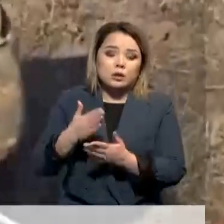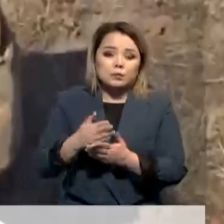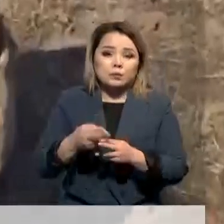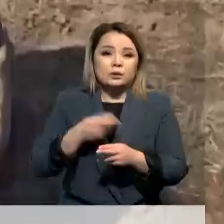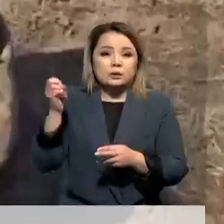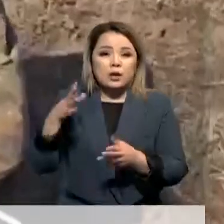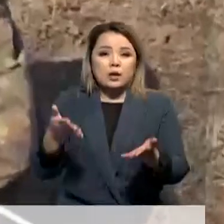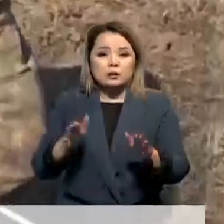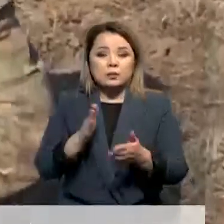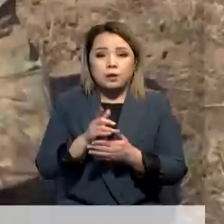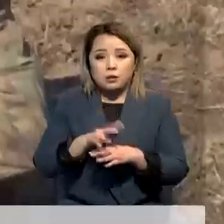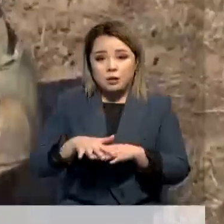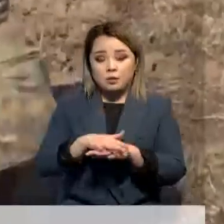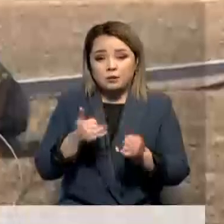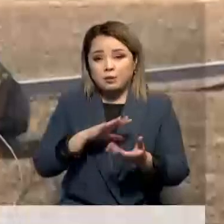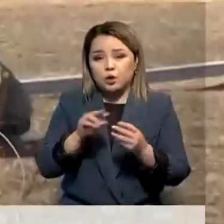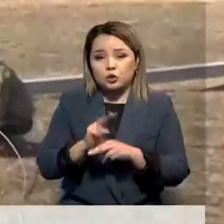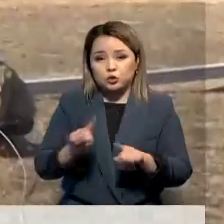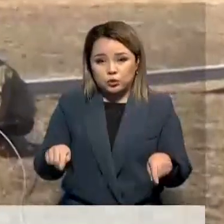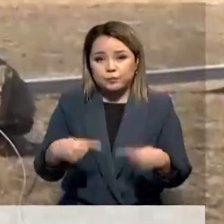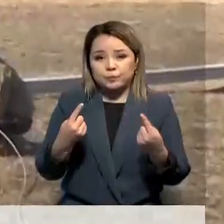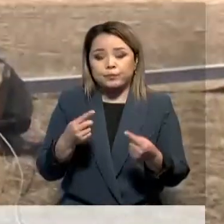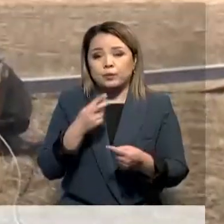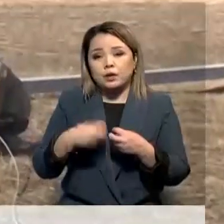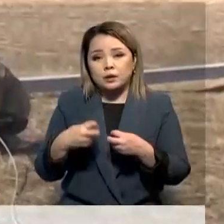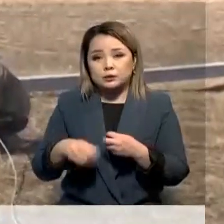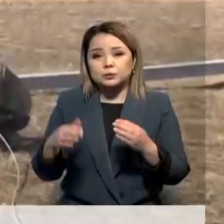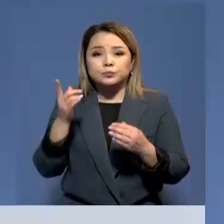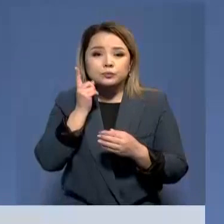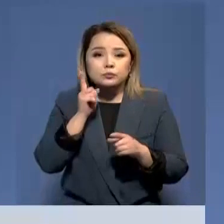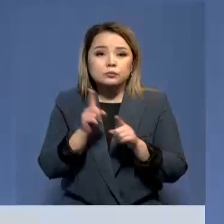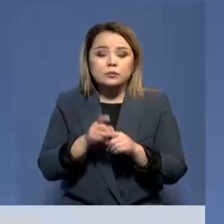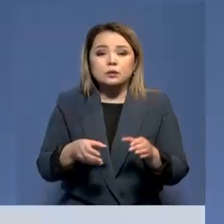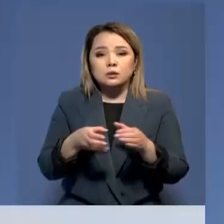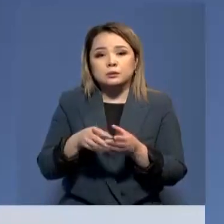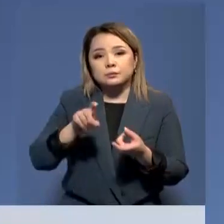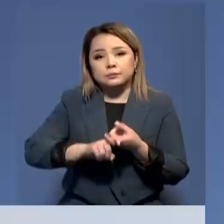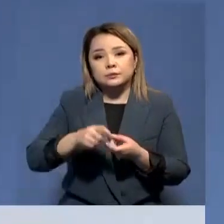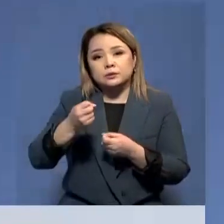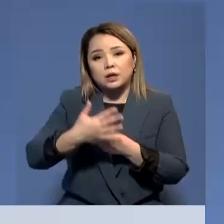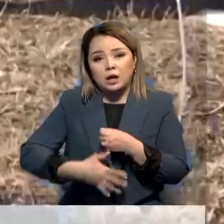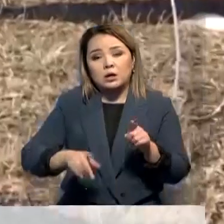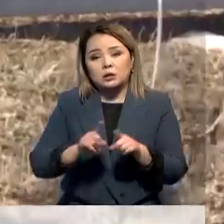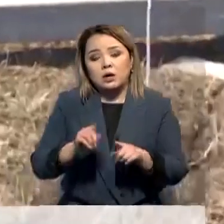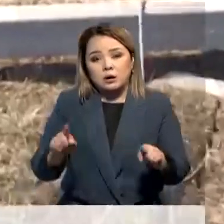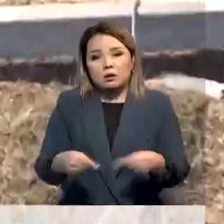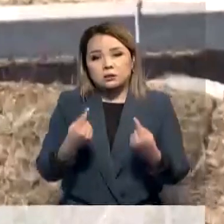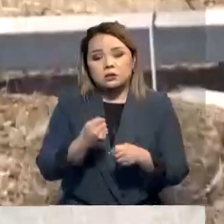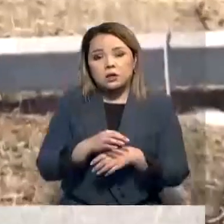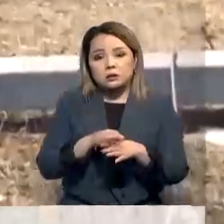абонент жарықсыз қалған еді. Қазір бәрі жөнделген, істен шыққан ұялы байланыс операторларының станциялары да қайта